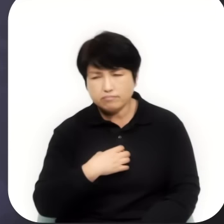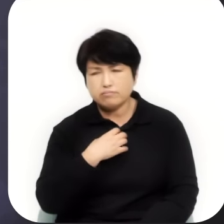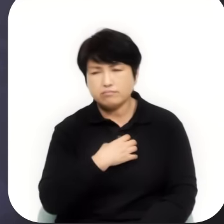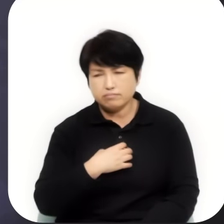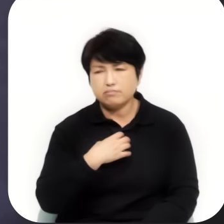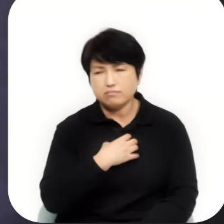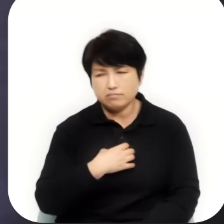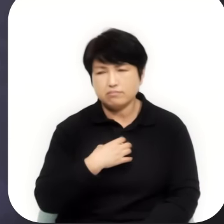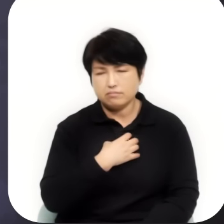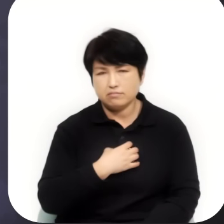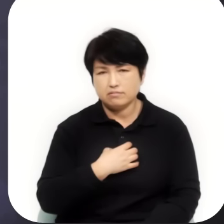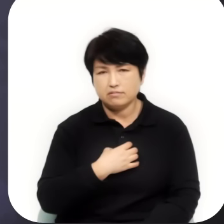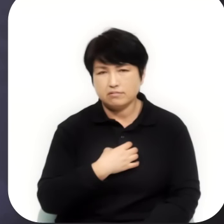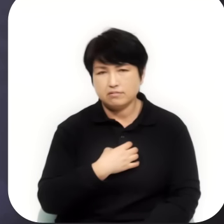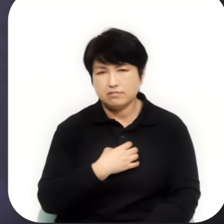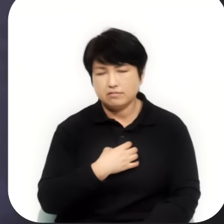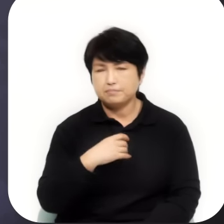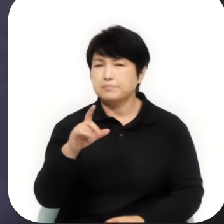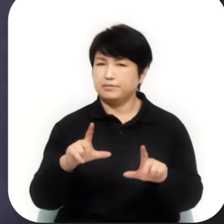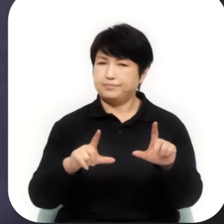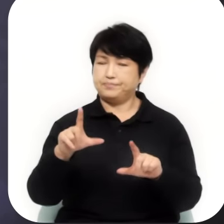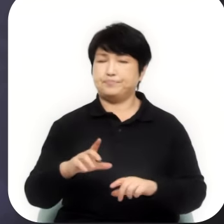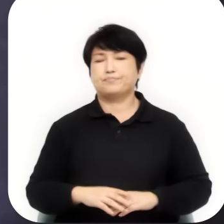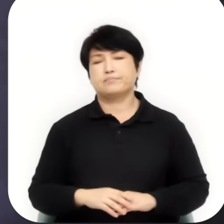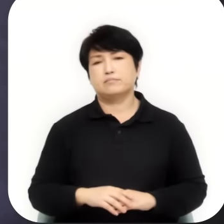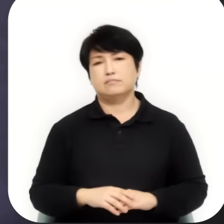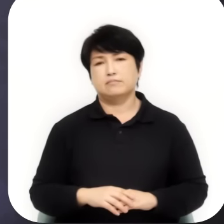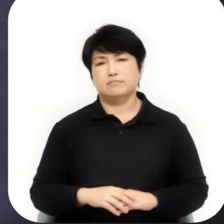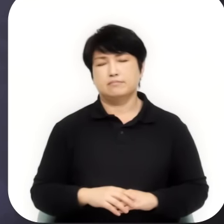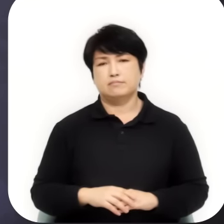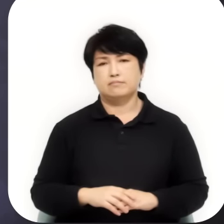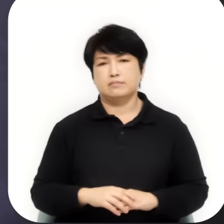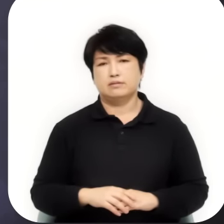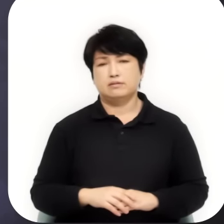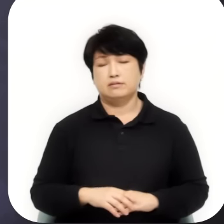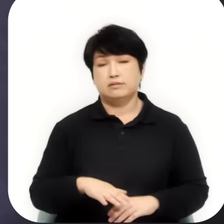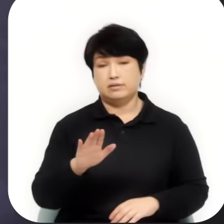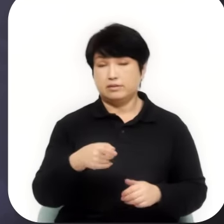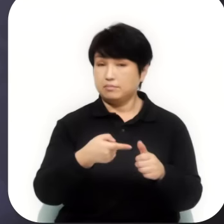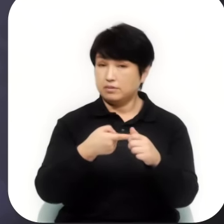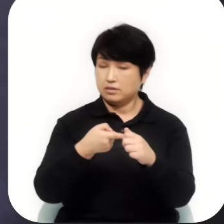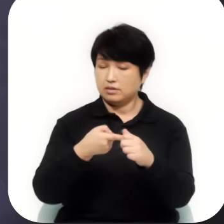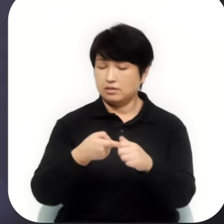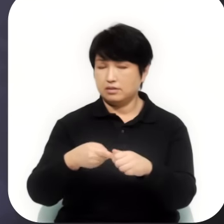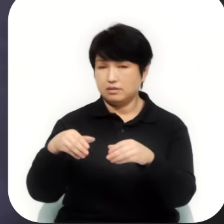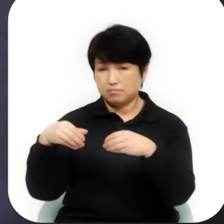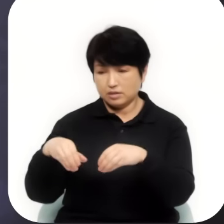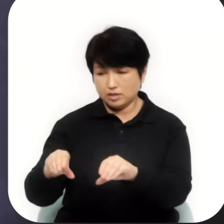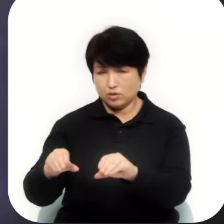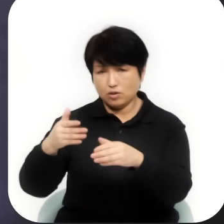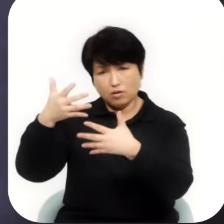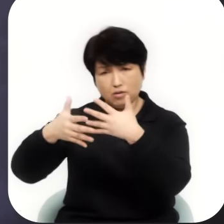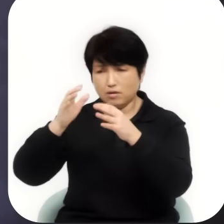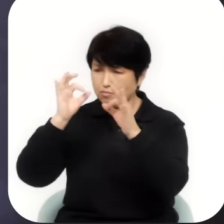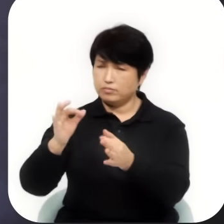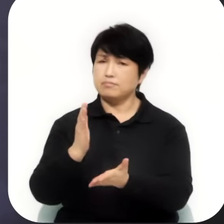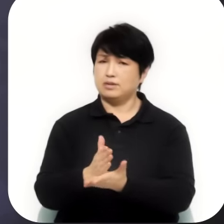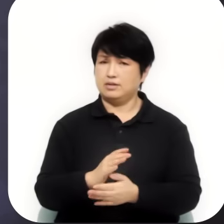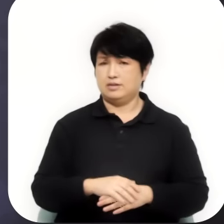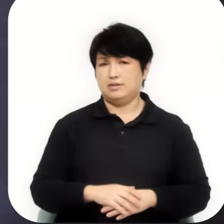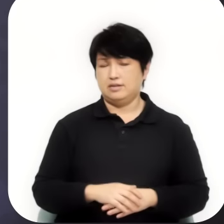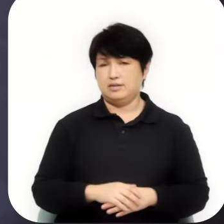괴로워하는 것과 같다. 이런 얘기예요. 그리고 첫째는 그런 비디오를 안 꺼내 보는